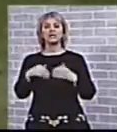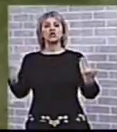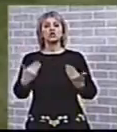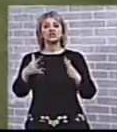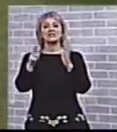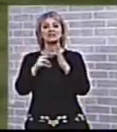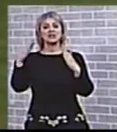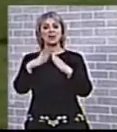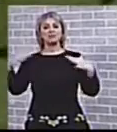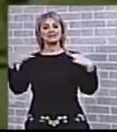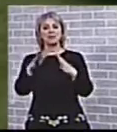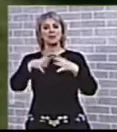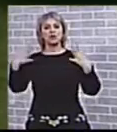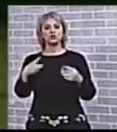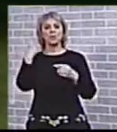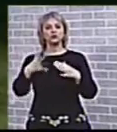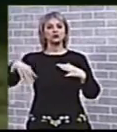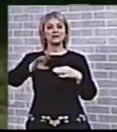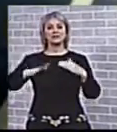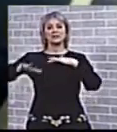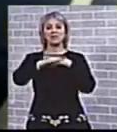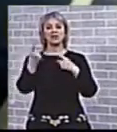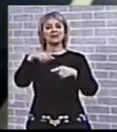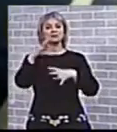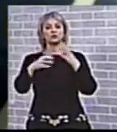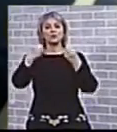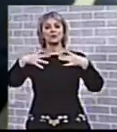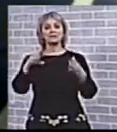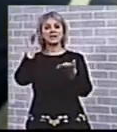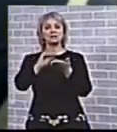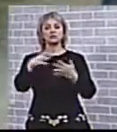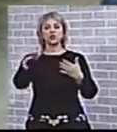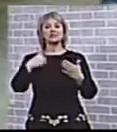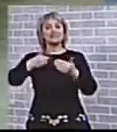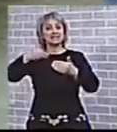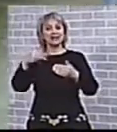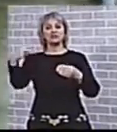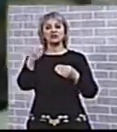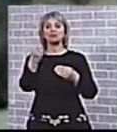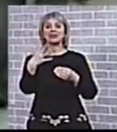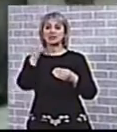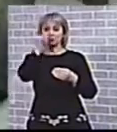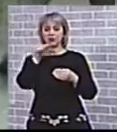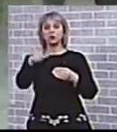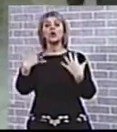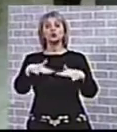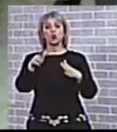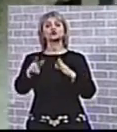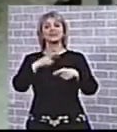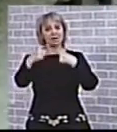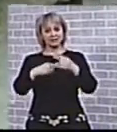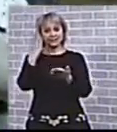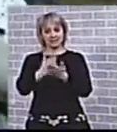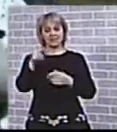Жители 8 домов собрались в большом одном на всех дворе. Этот международный праздник отмечается у нас недавно, с 2015 года, но уже набирает